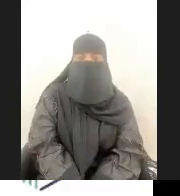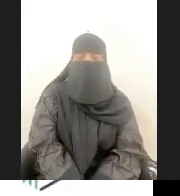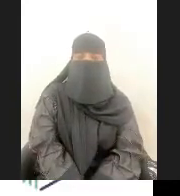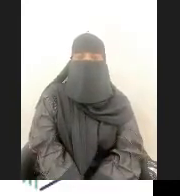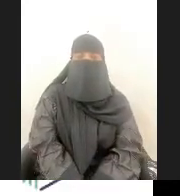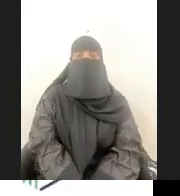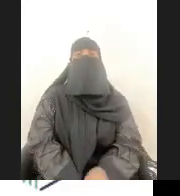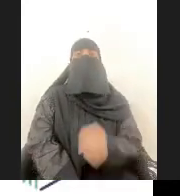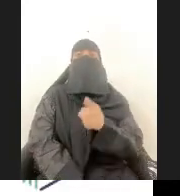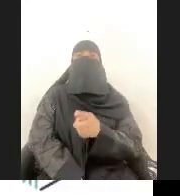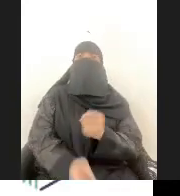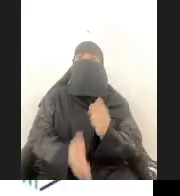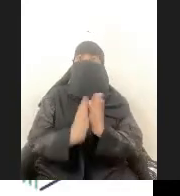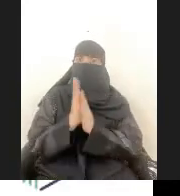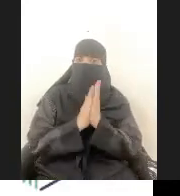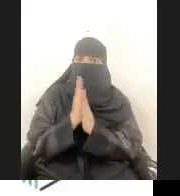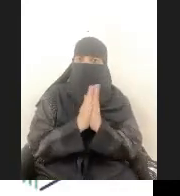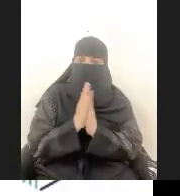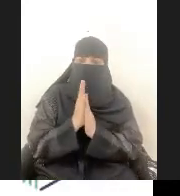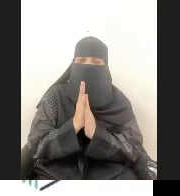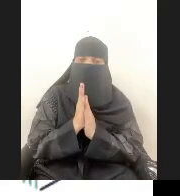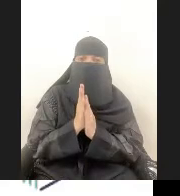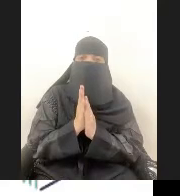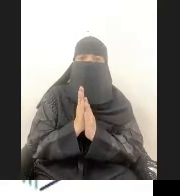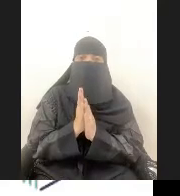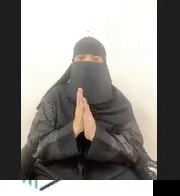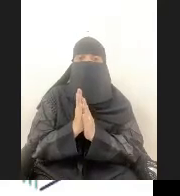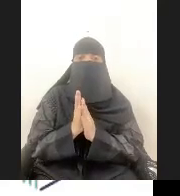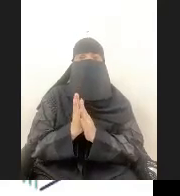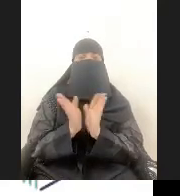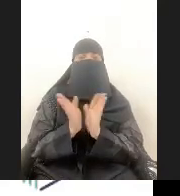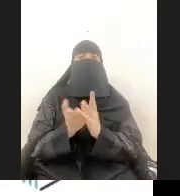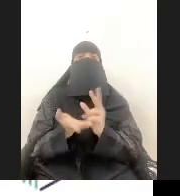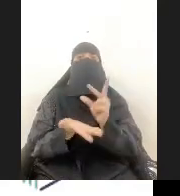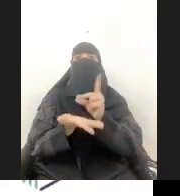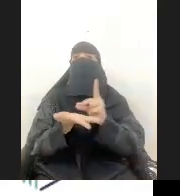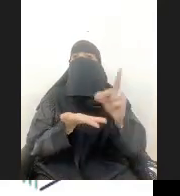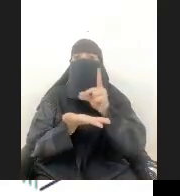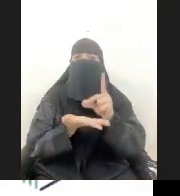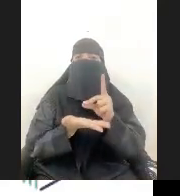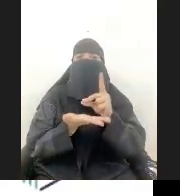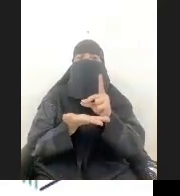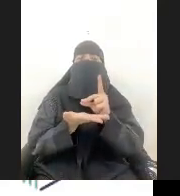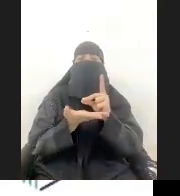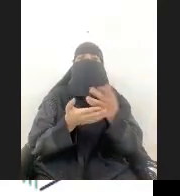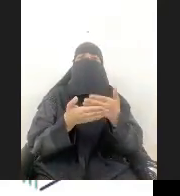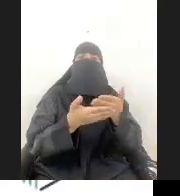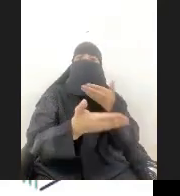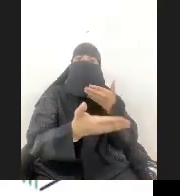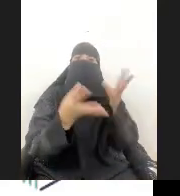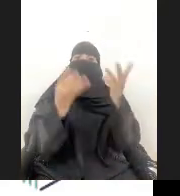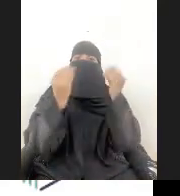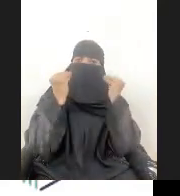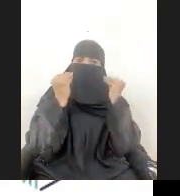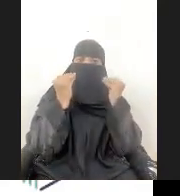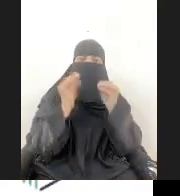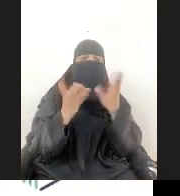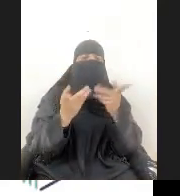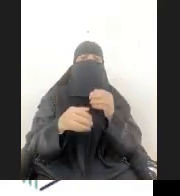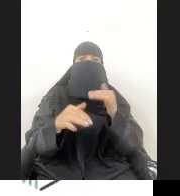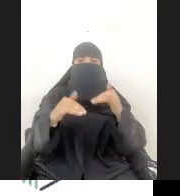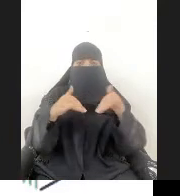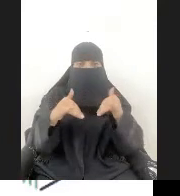التفاعل كذلك مع ذكرنا البيئة، والتفاعل كذلك في الأونلاين ليرنينج، هل هناك تفاعل؟ كيف أصنع التفاعل في بيئة